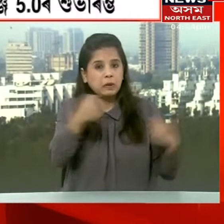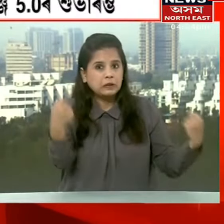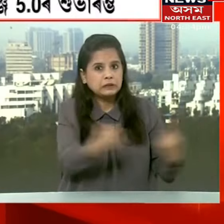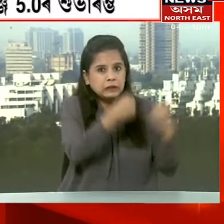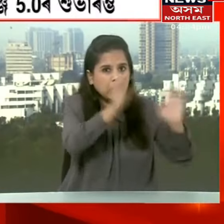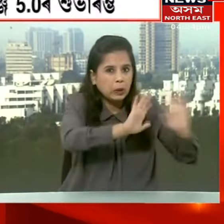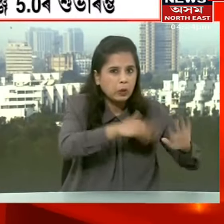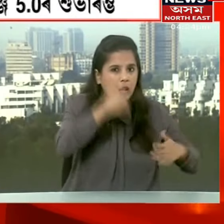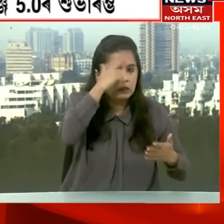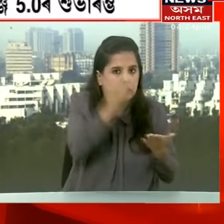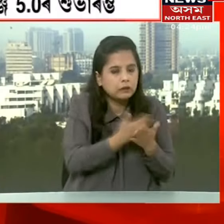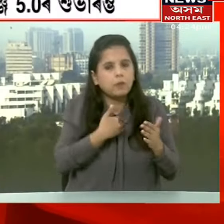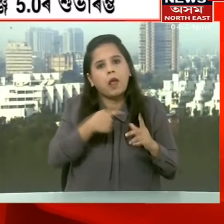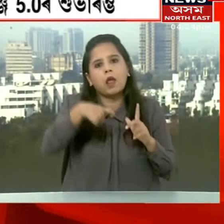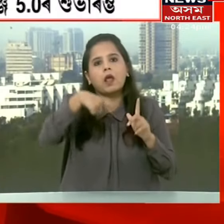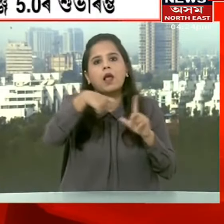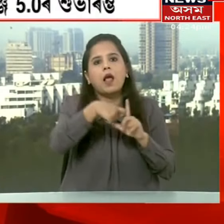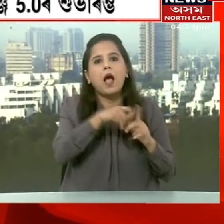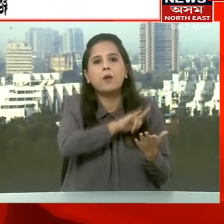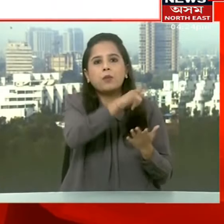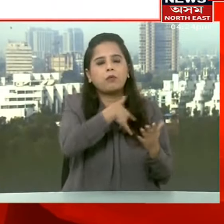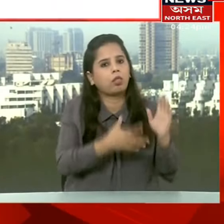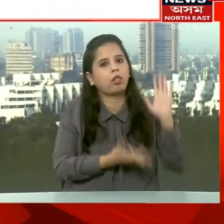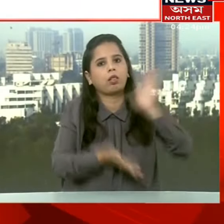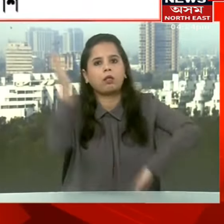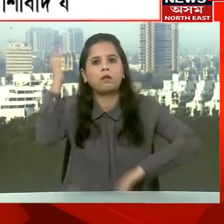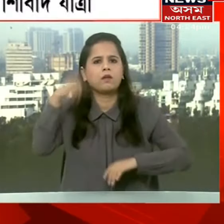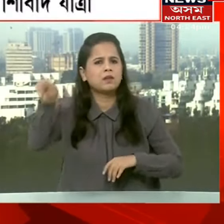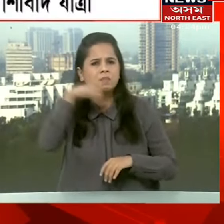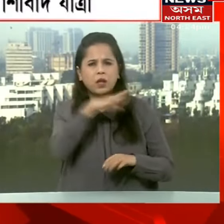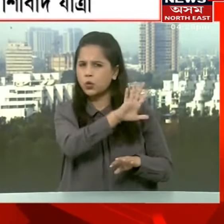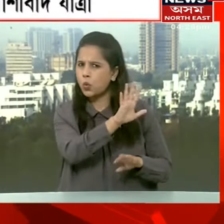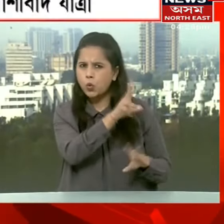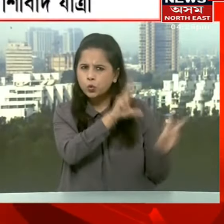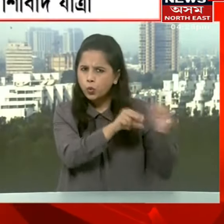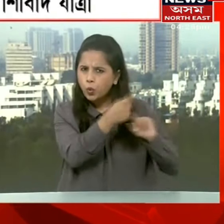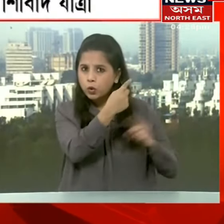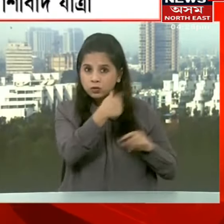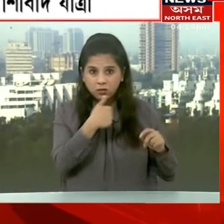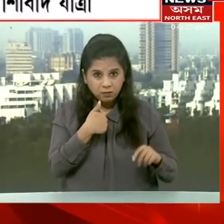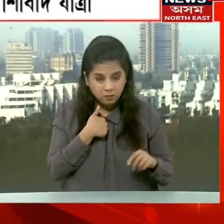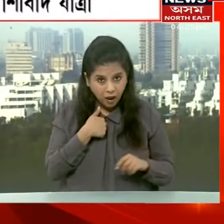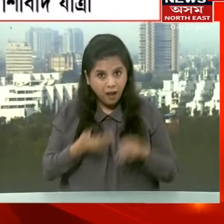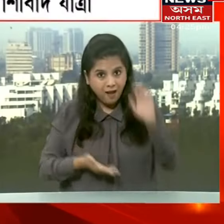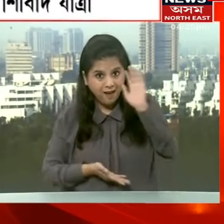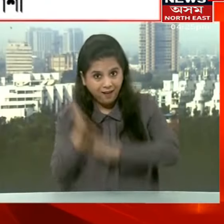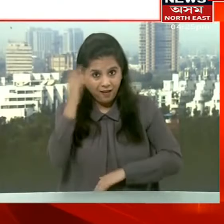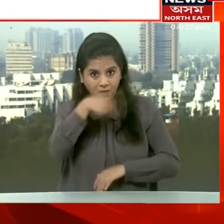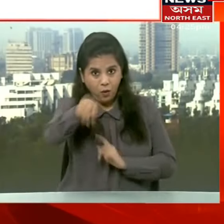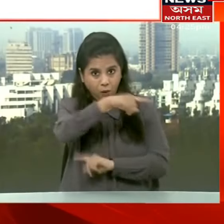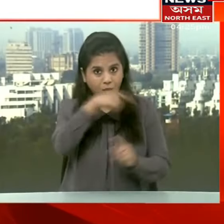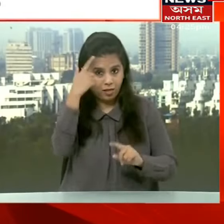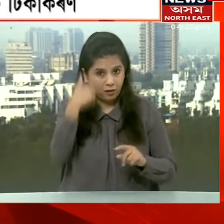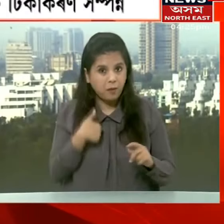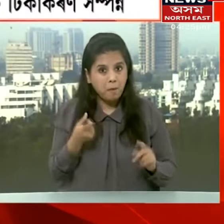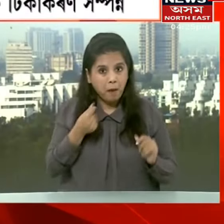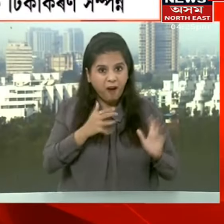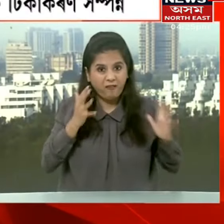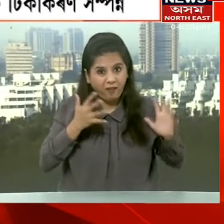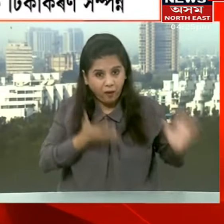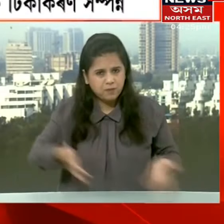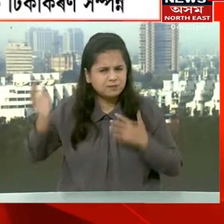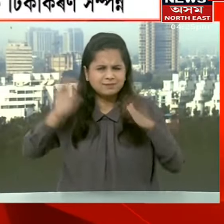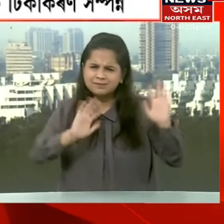लिए उन्होंने काबुल छोड़ा था। उन्होंने उन खबरों का खंडन किया कि राष्ट्रपति आवास छोड़ते समय अपने साथ वो काफी धन ले गए